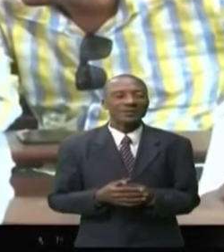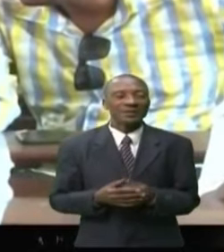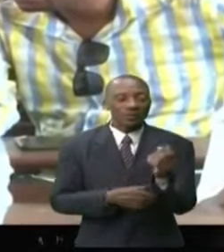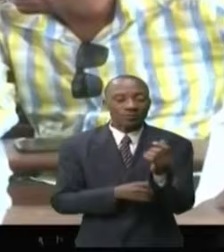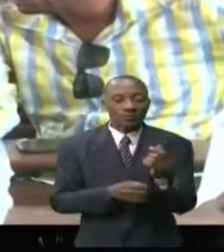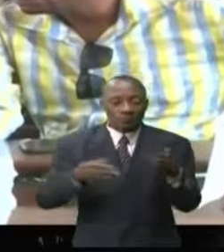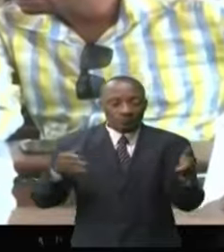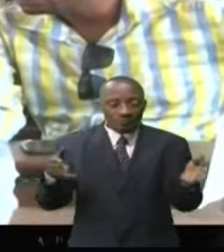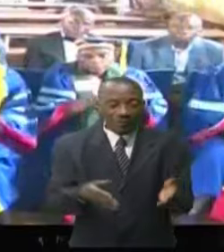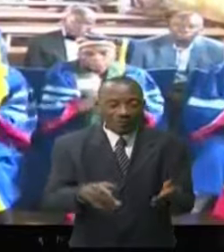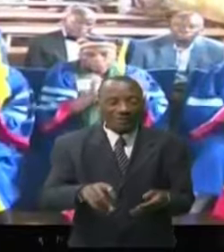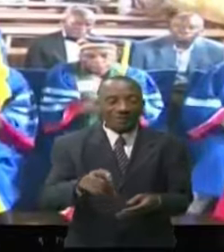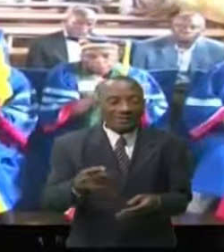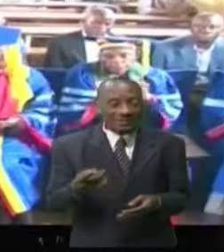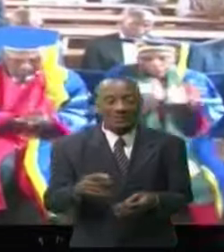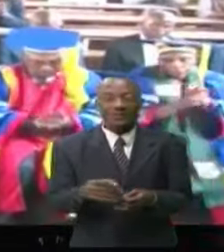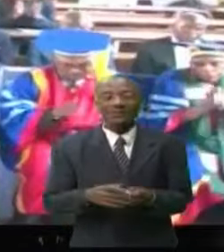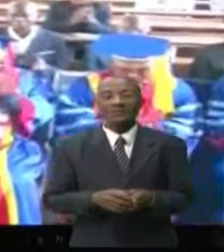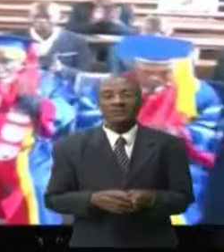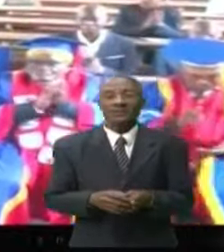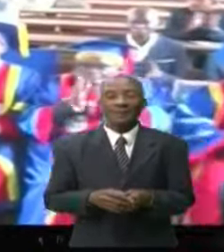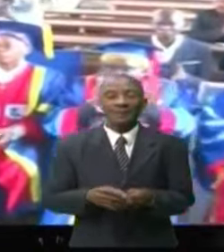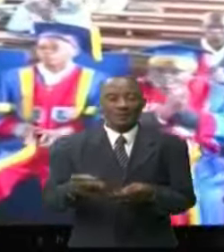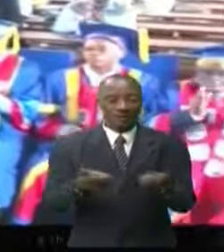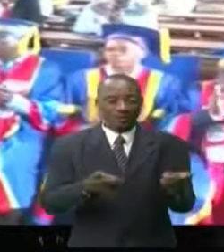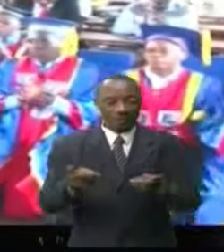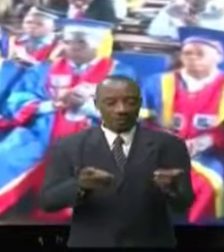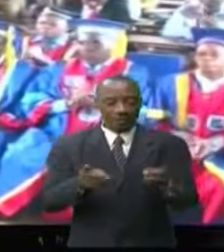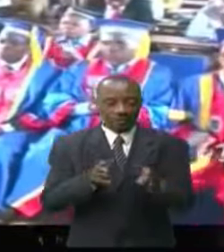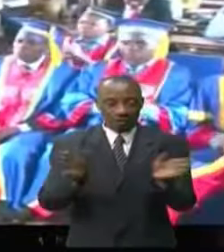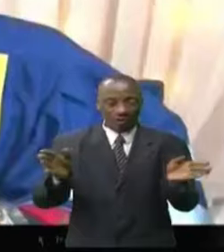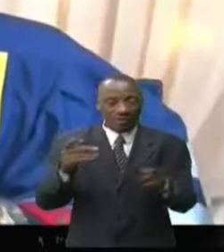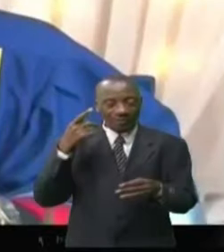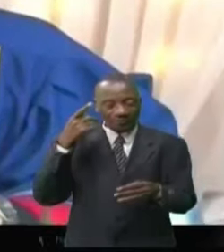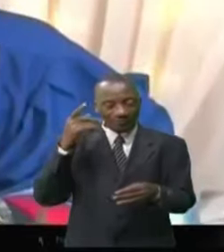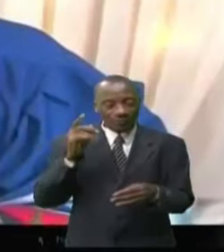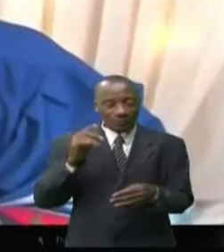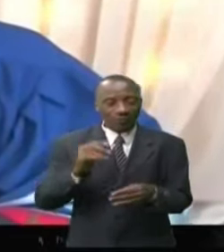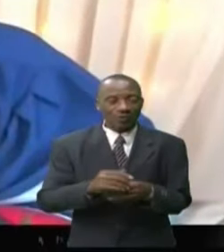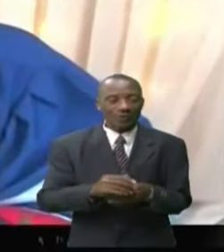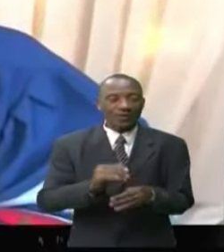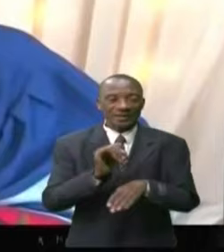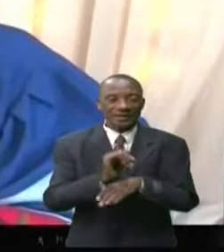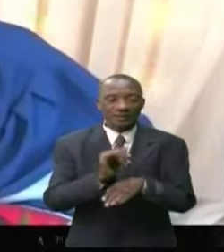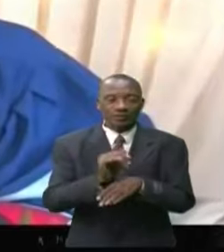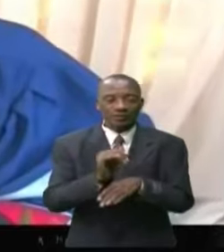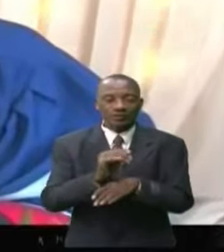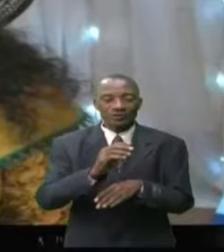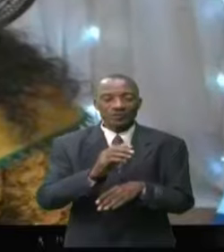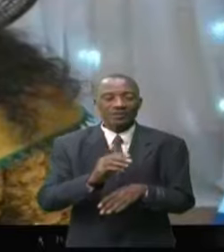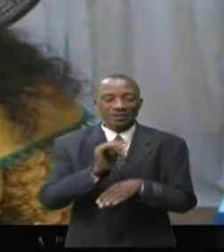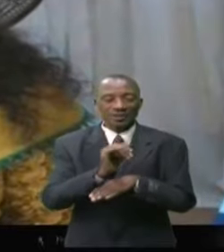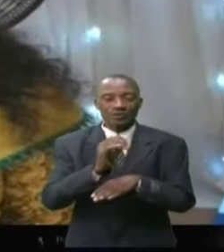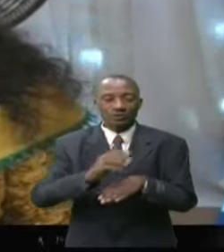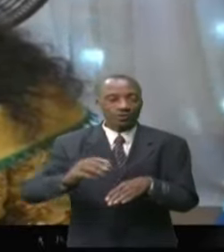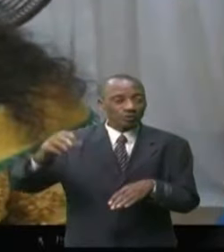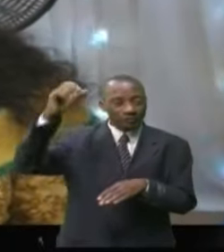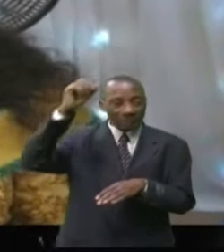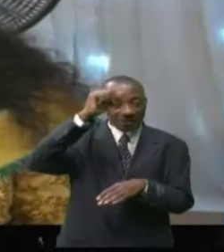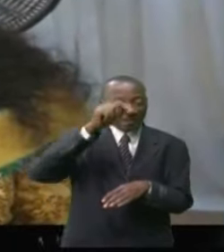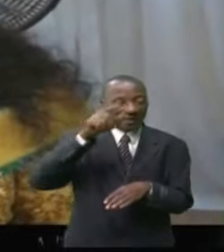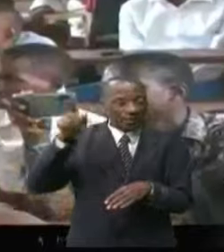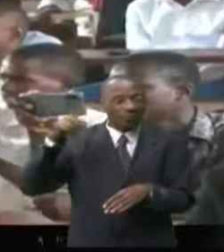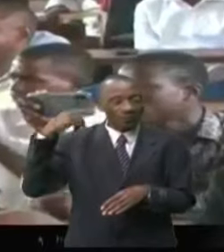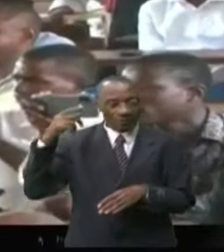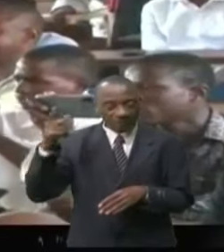acclamations frémétiques prenant son tour la parole professeur Célestin koubé DG de l'ISP mboujima a salué cette décision qui vient i